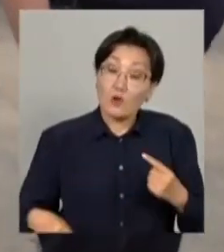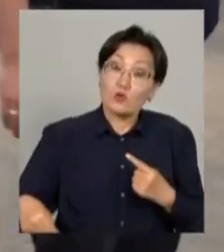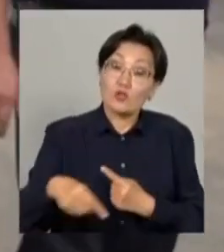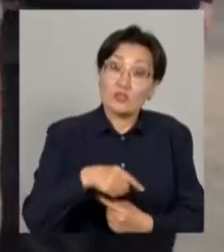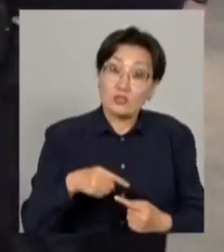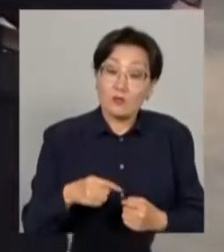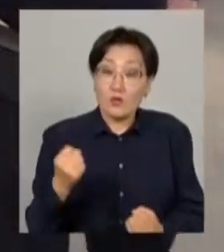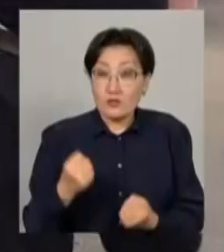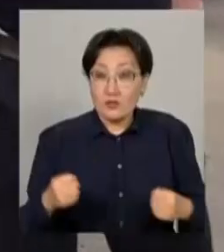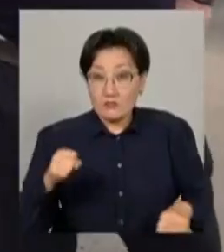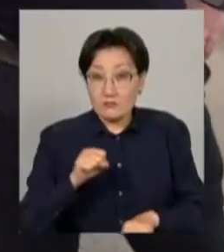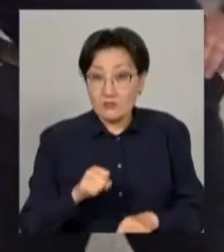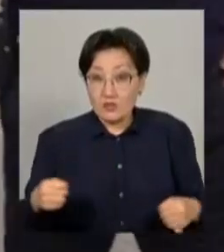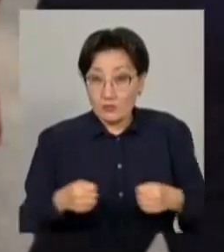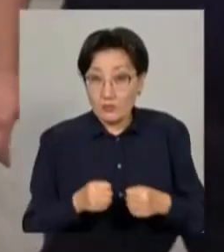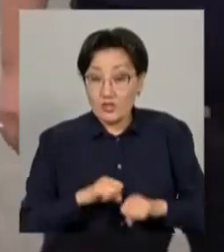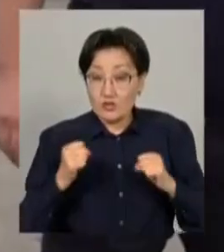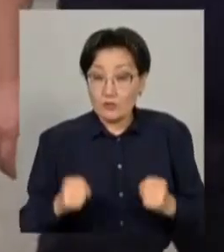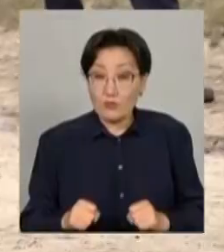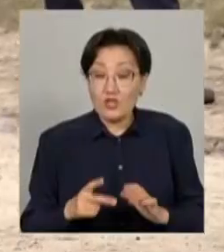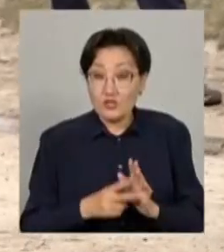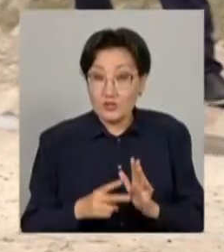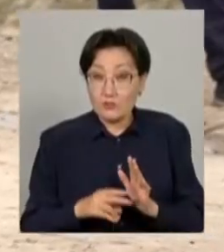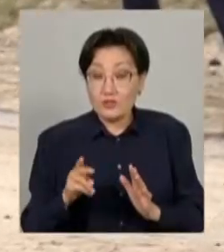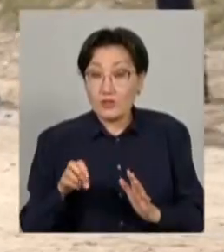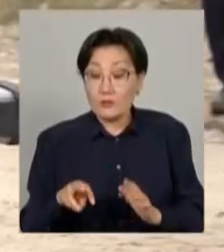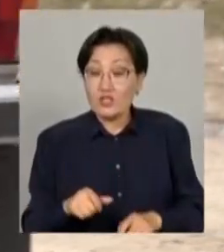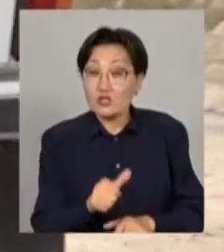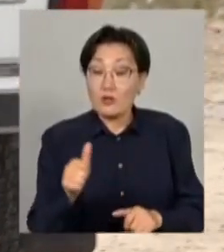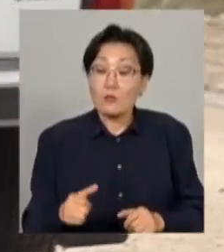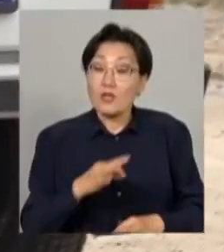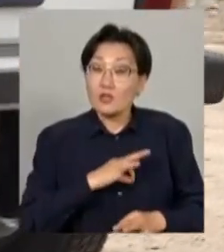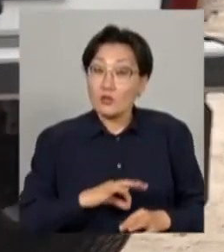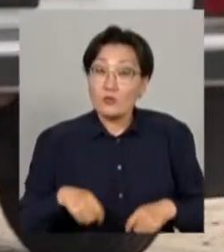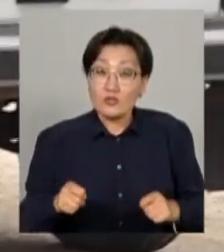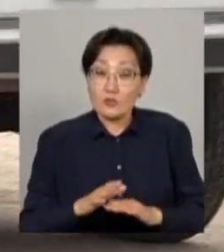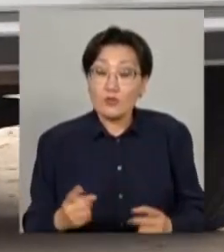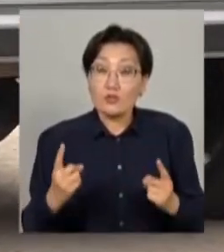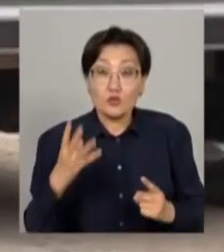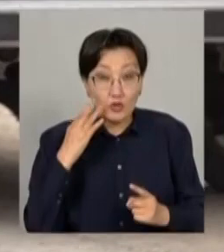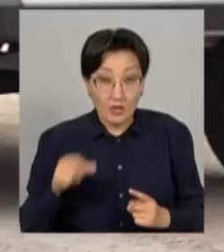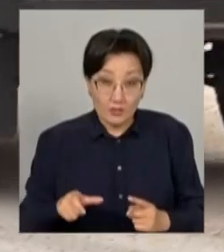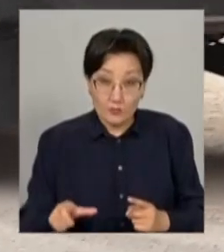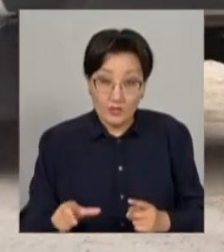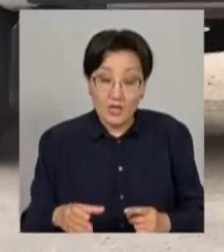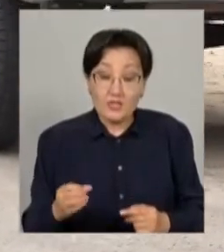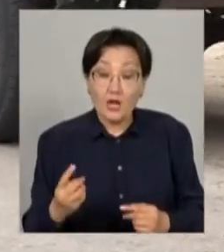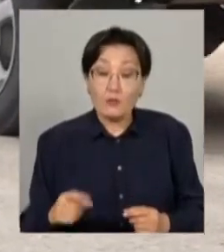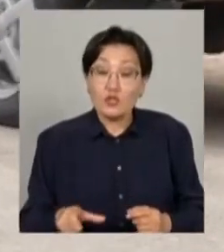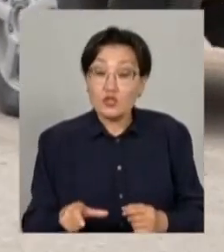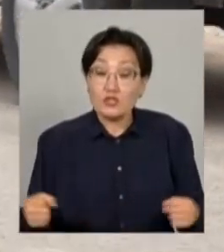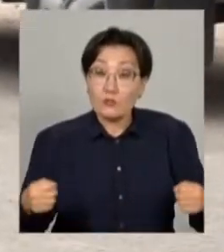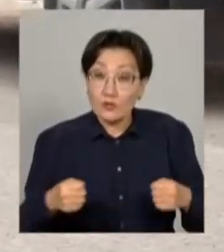көлікке соғылдыңыз, иә? Иә, мына көлік. Жылдамдығыңыз қандай болды? Мына көлік келіп соқ. Әлі қолданысқа берілмеген үлкен Алматы тас жолында тағы да жол